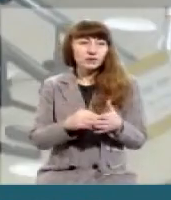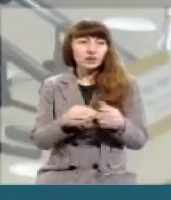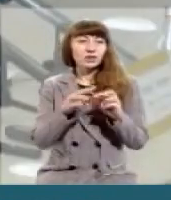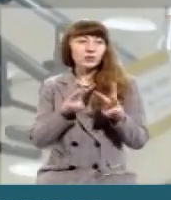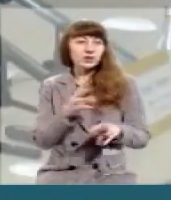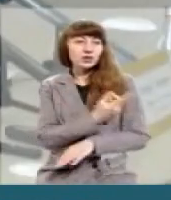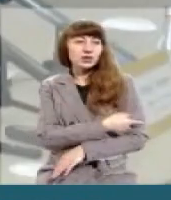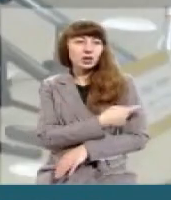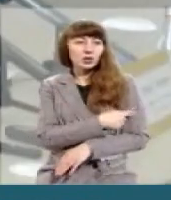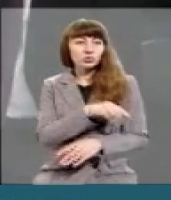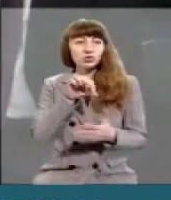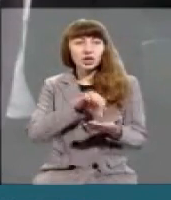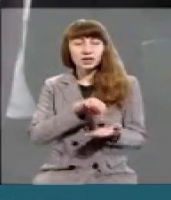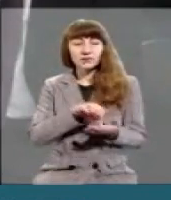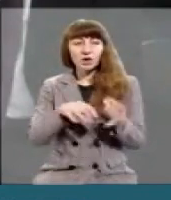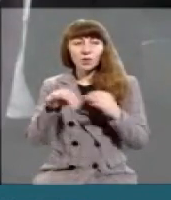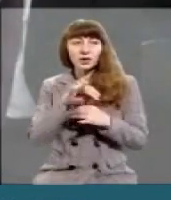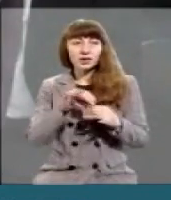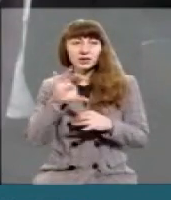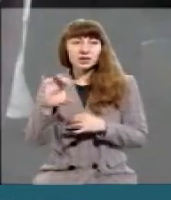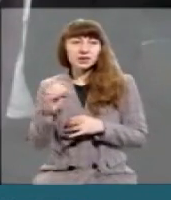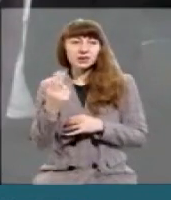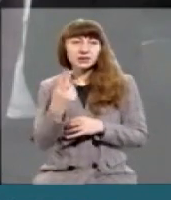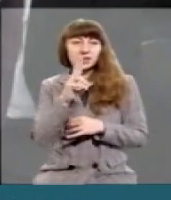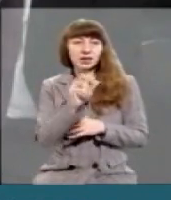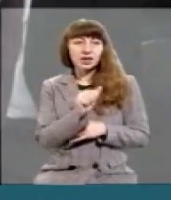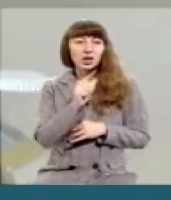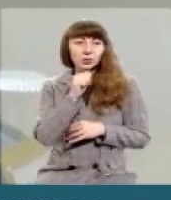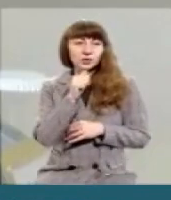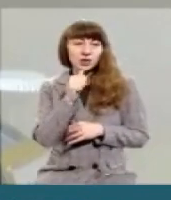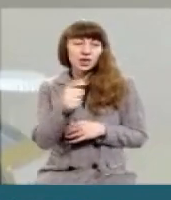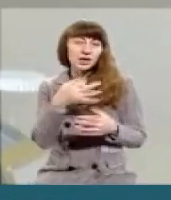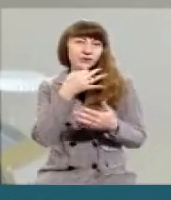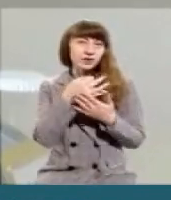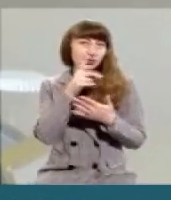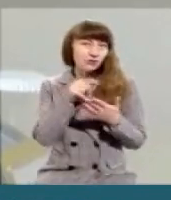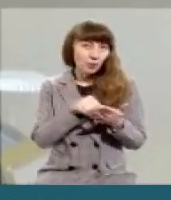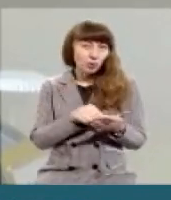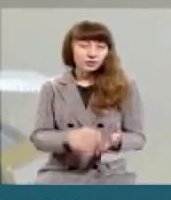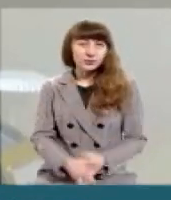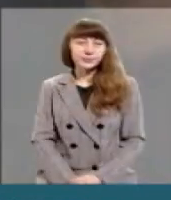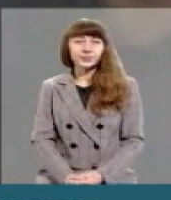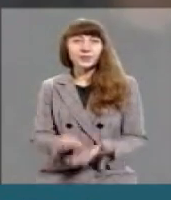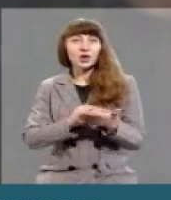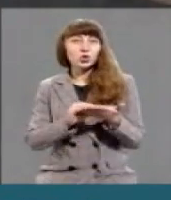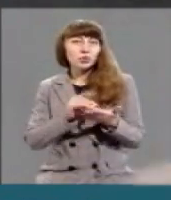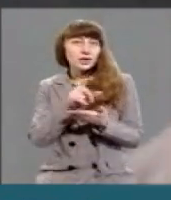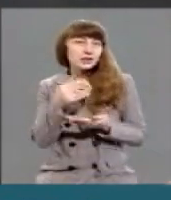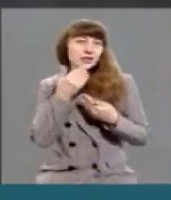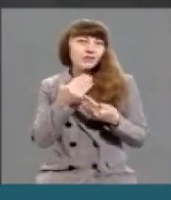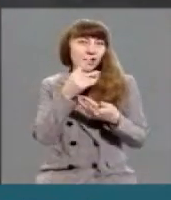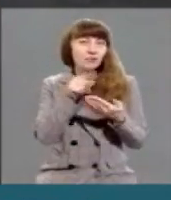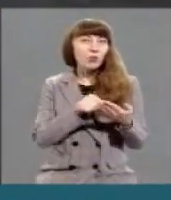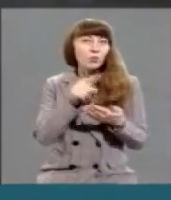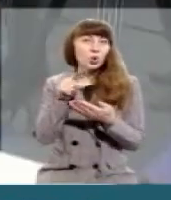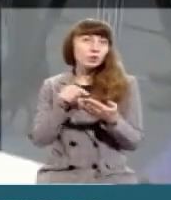министр здравоохранения приняла участие в брифинге в региональной службе коммуникации и ответила на вопросы представителей СМИ. Журналисты задали вопросы о